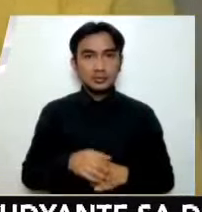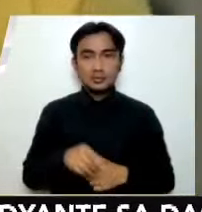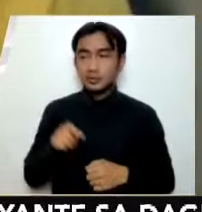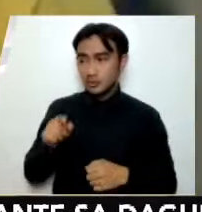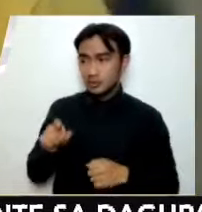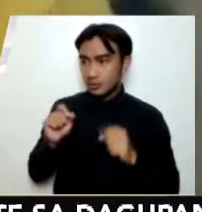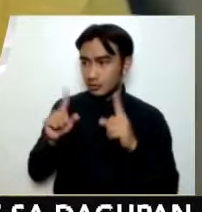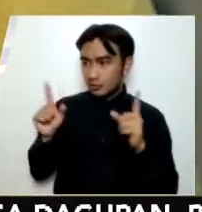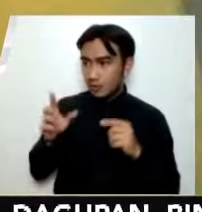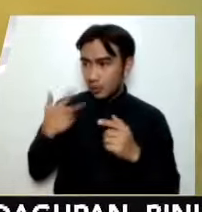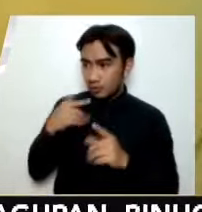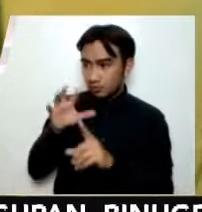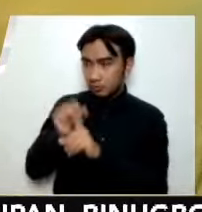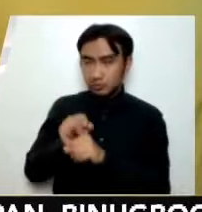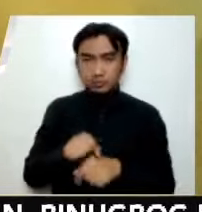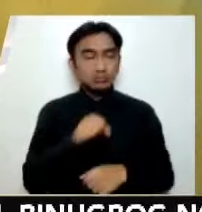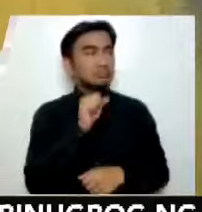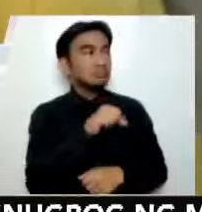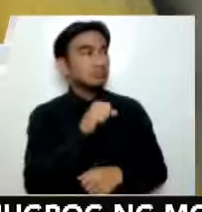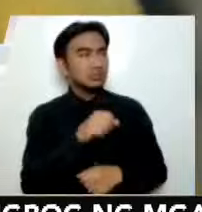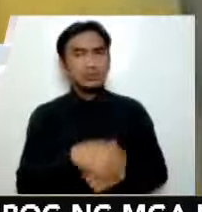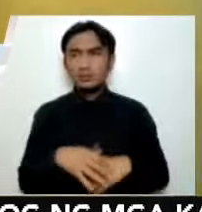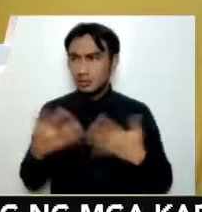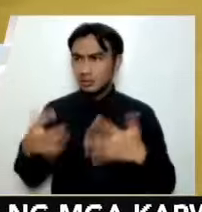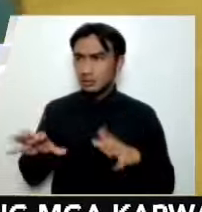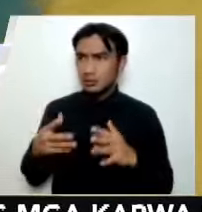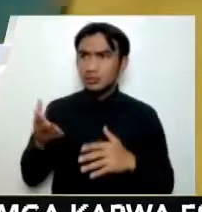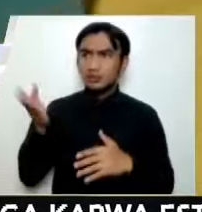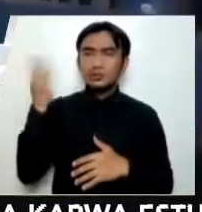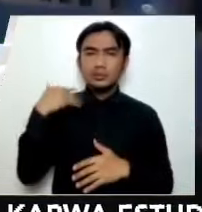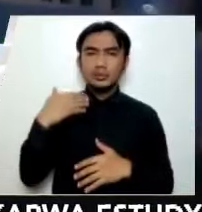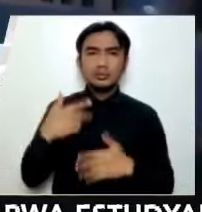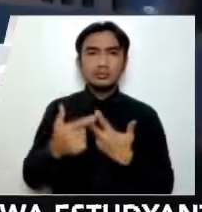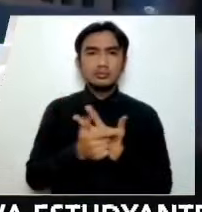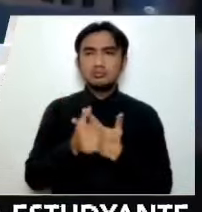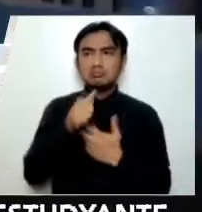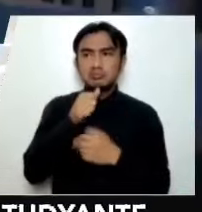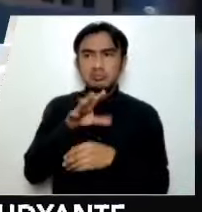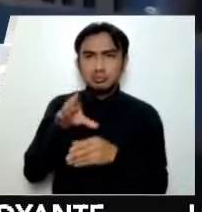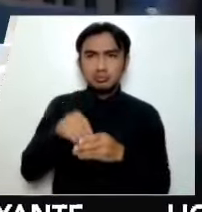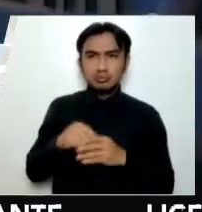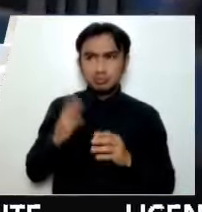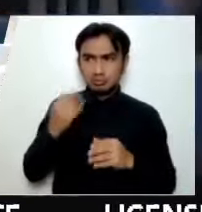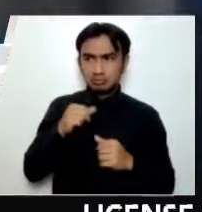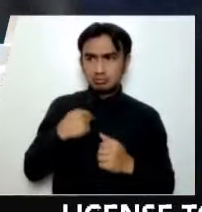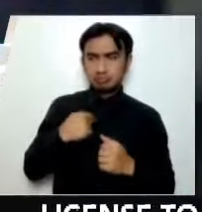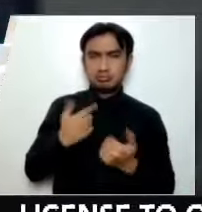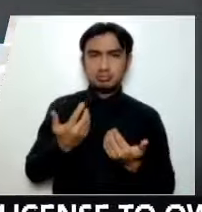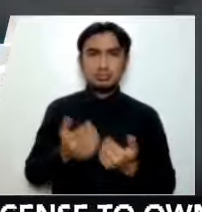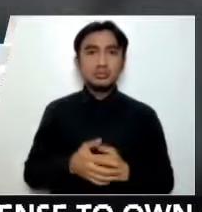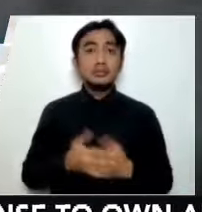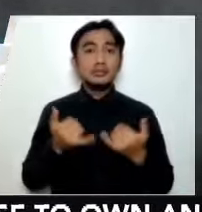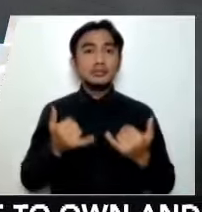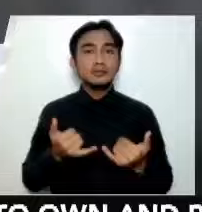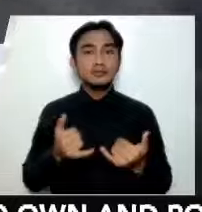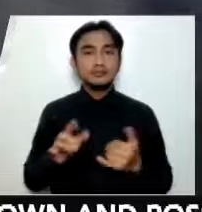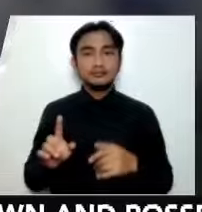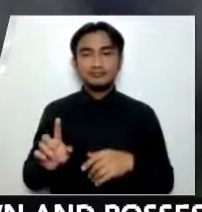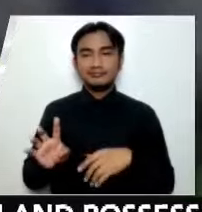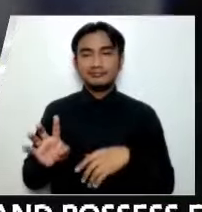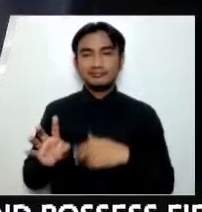Ma'am tapos yung kaso ko po ma'am sa kalamba hindi naman ako kasama eh sinusubukan pa namin kunin ang panig ng mga kaanak ng